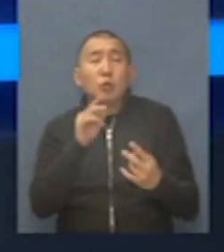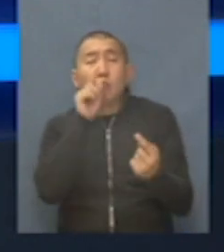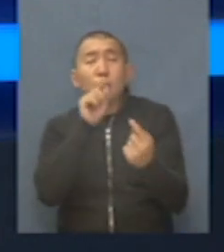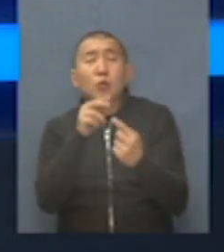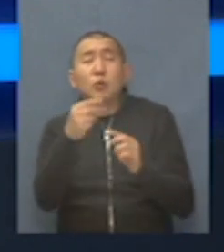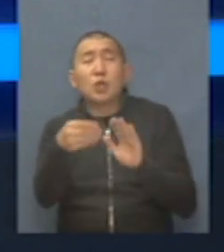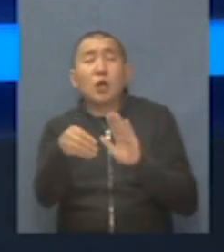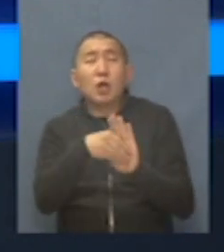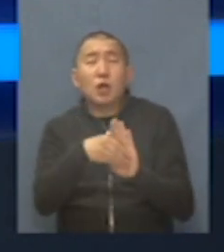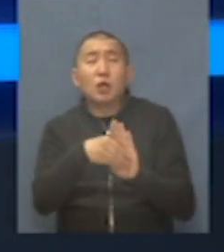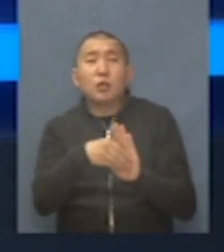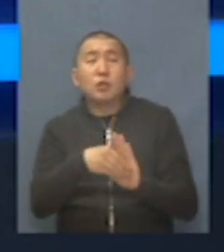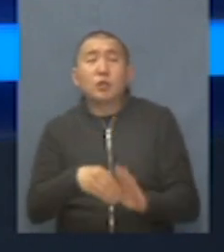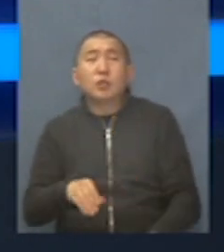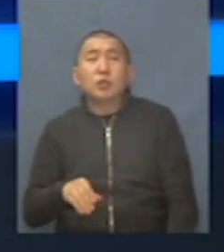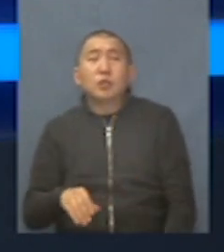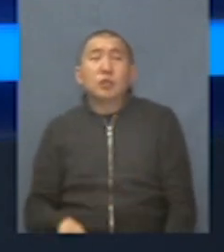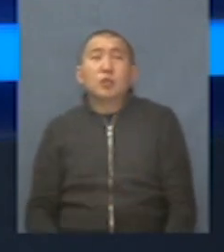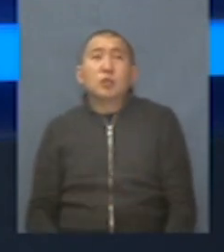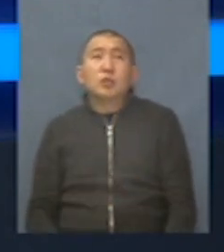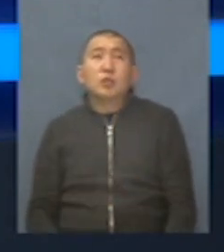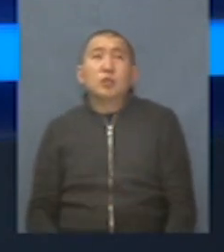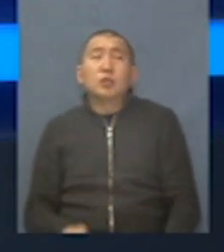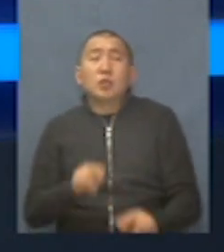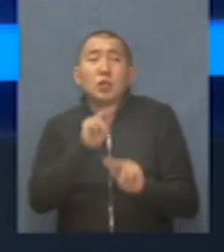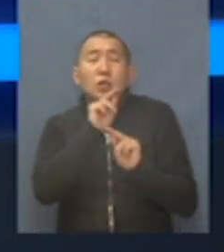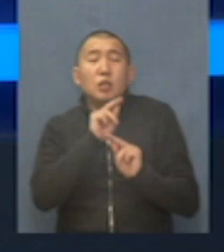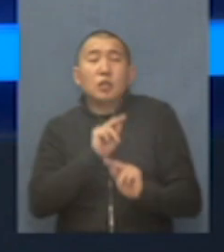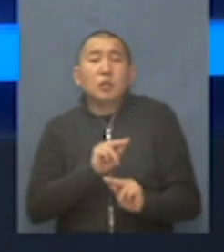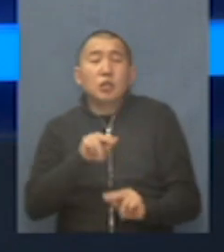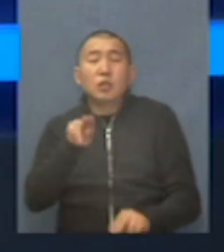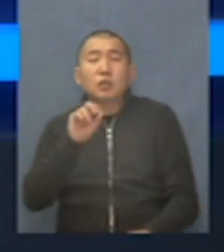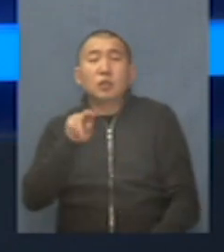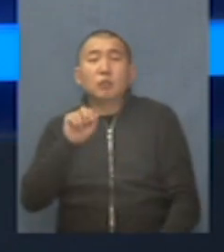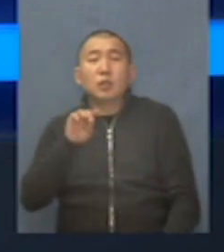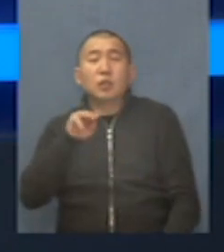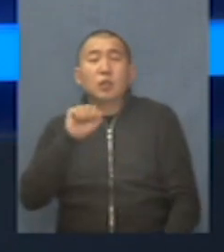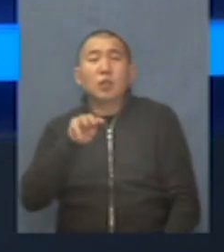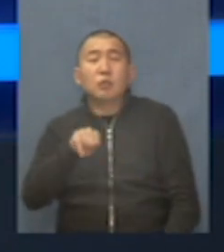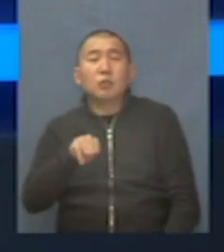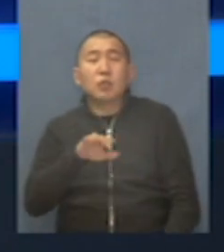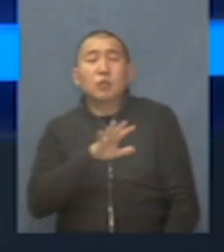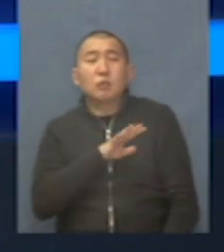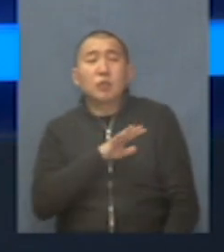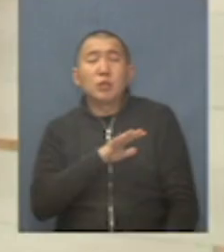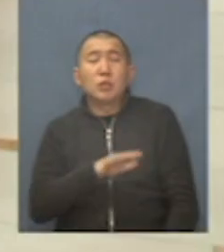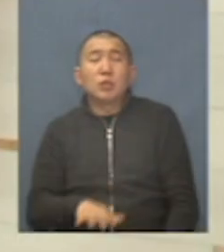жемқорлыққа қарсы іс-қимыл агенттігінің шығыстағы департаменттері ұйымдастырды.